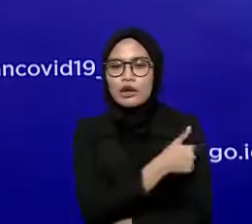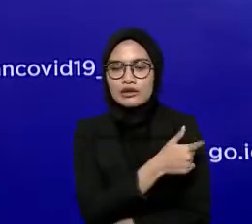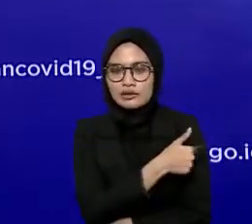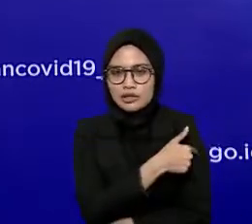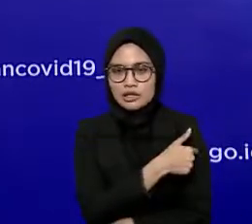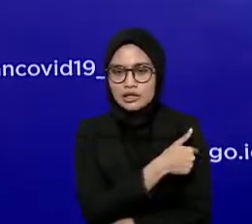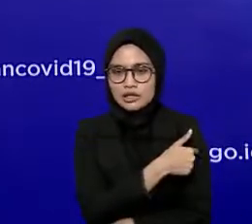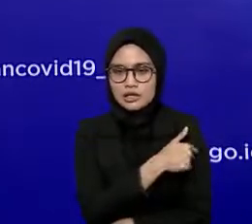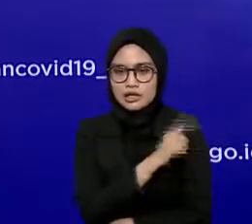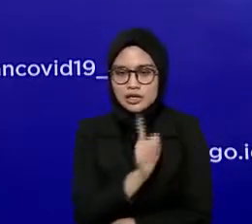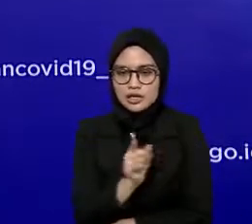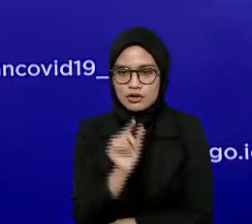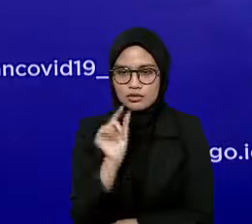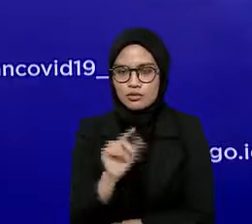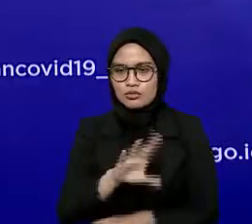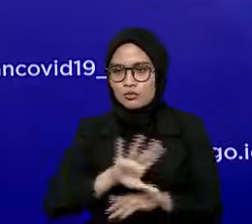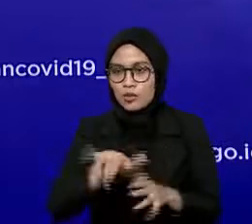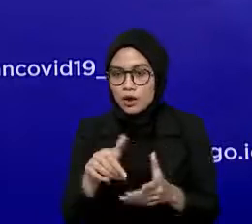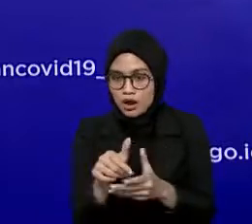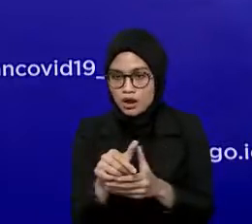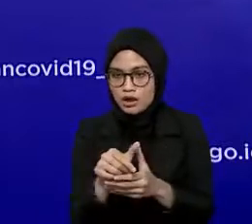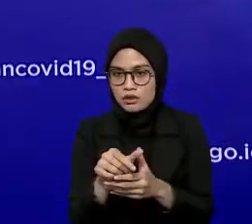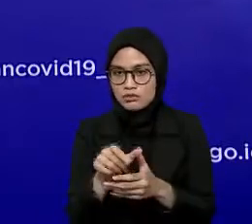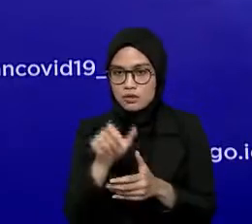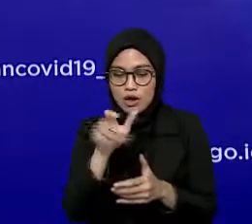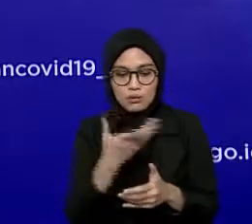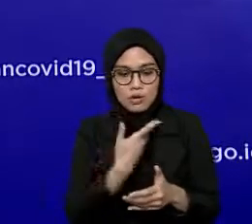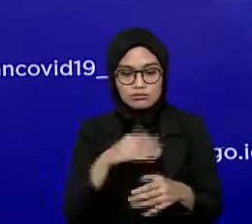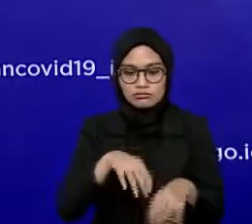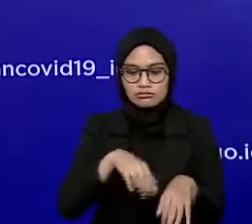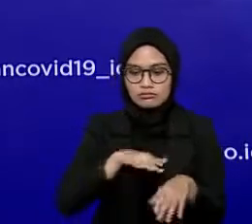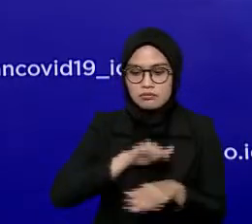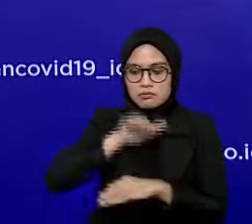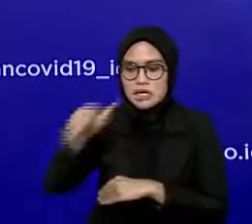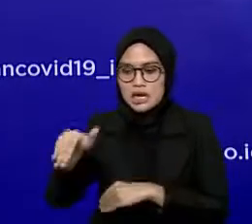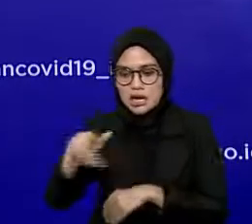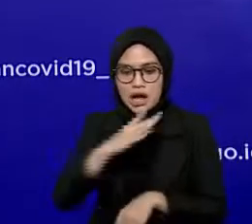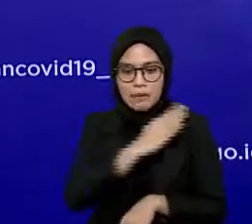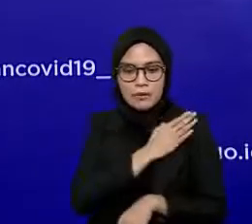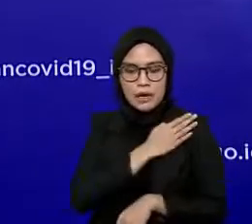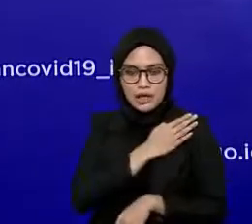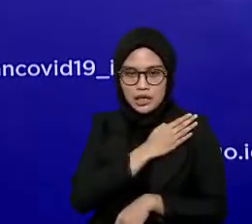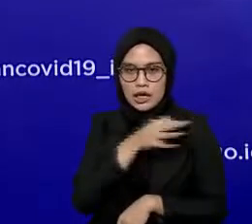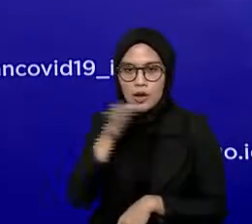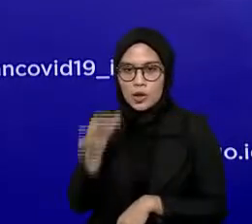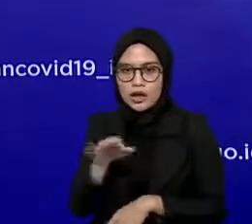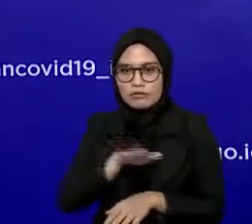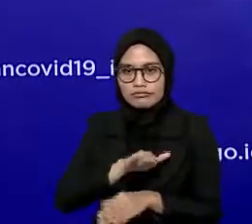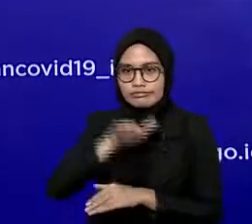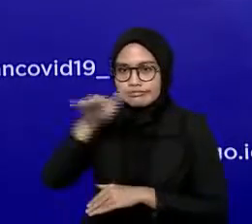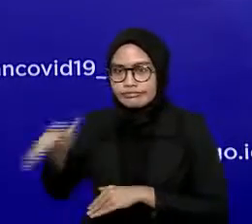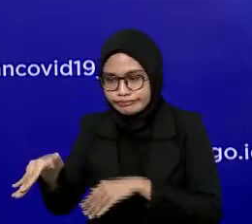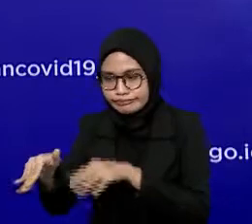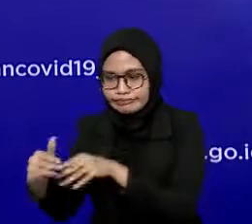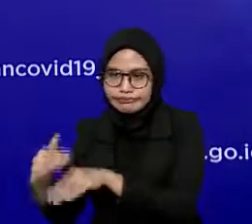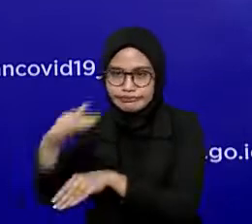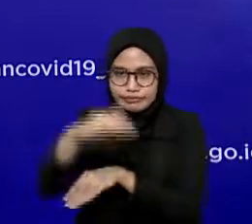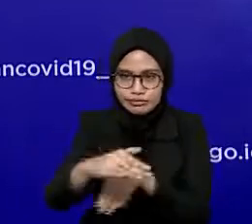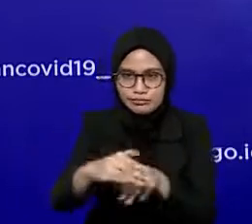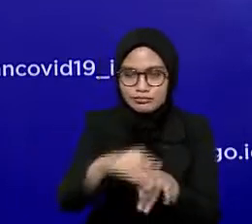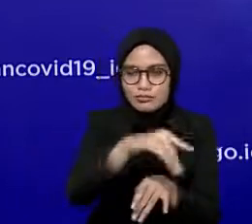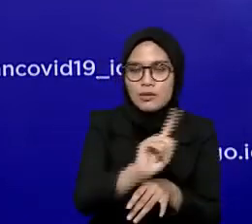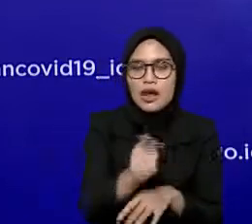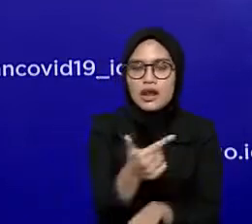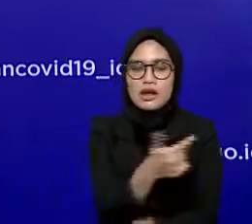penuh untuk pelaku perjalanan antar kabupaten atau kota di wilayah aglomerasi selama periode Natal